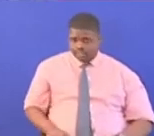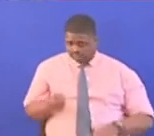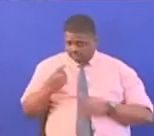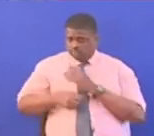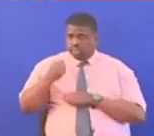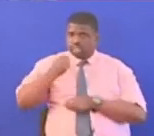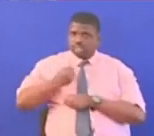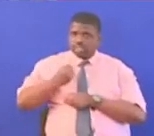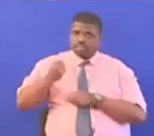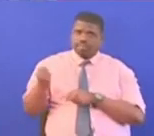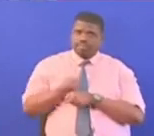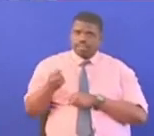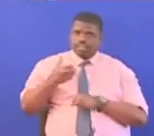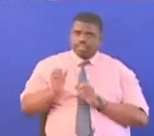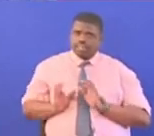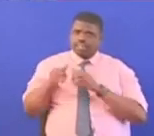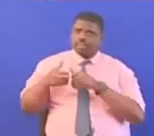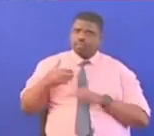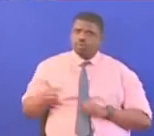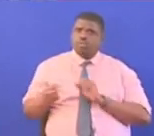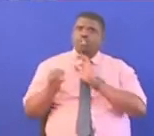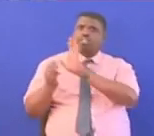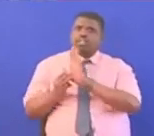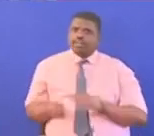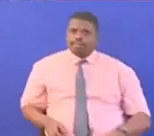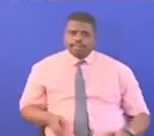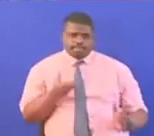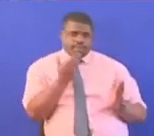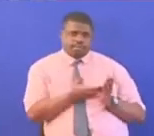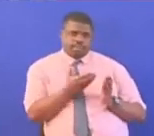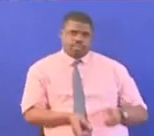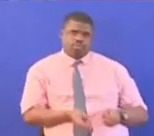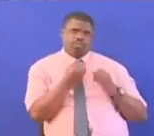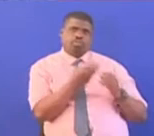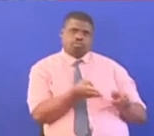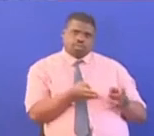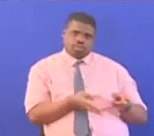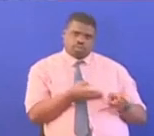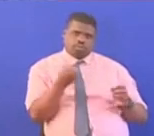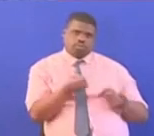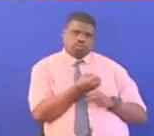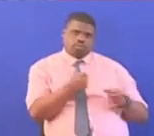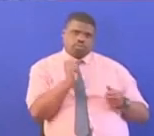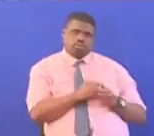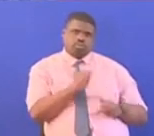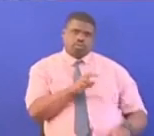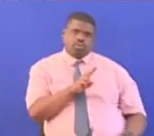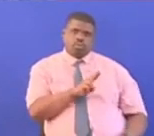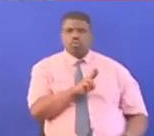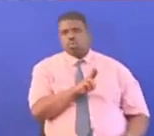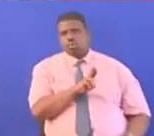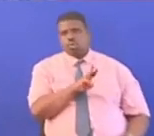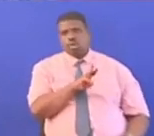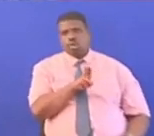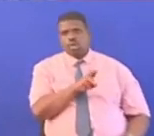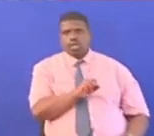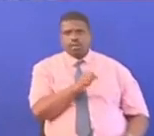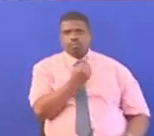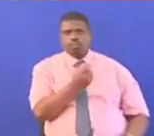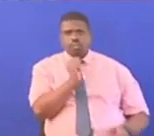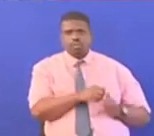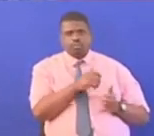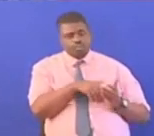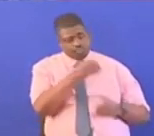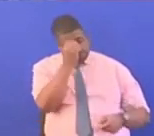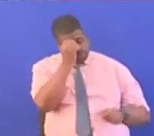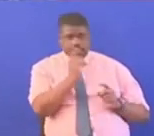kazi iliyofanywa na timu ya mawaziri nane, mapendekezo yaliyotolewa kwenye kushirikia jambo la Ruaha, moja ya jambo nililojifunza, yako